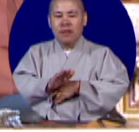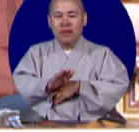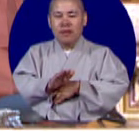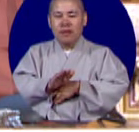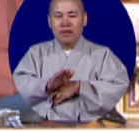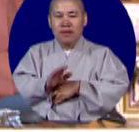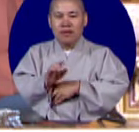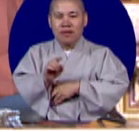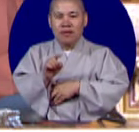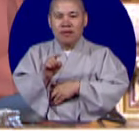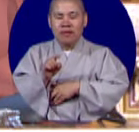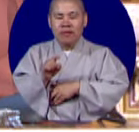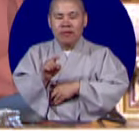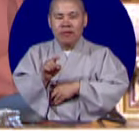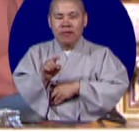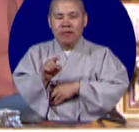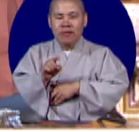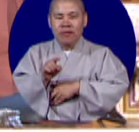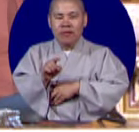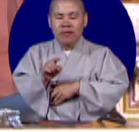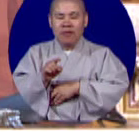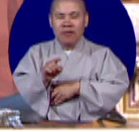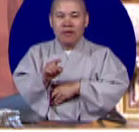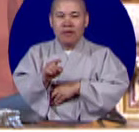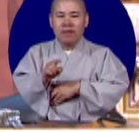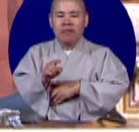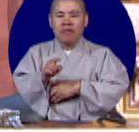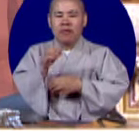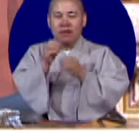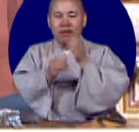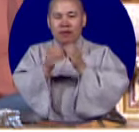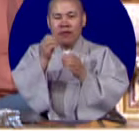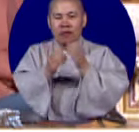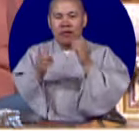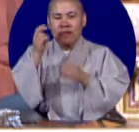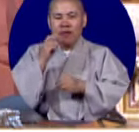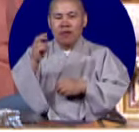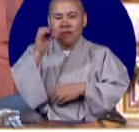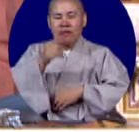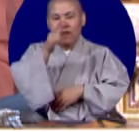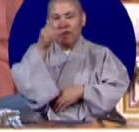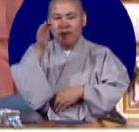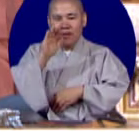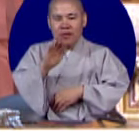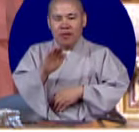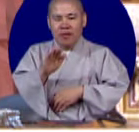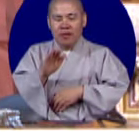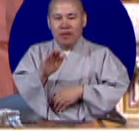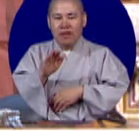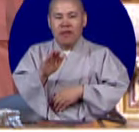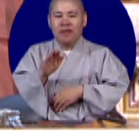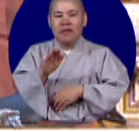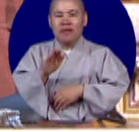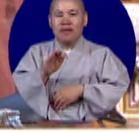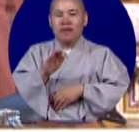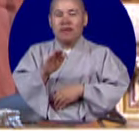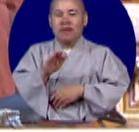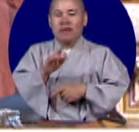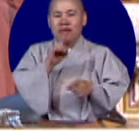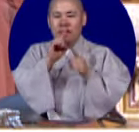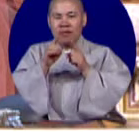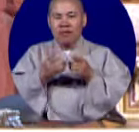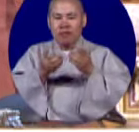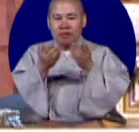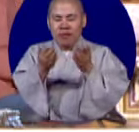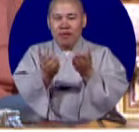그 개성이 하나 있는데 이 개성을 하나 읽고 설명을